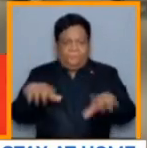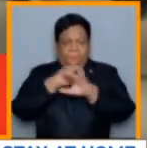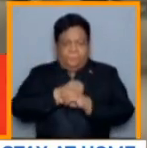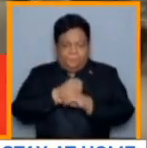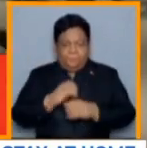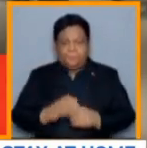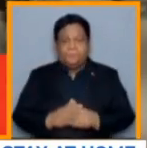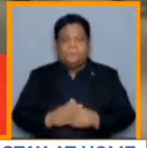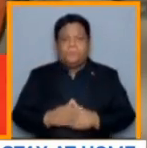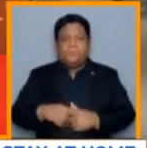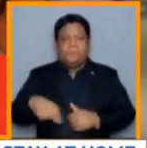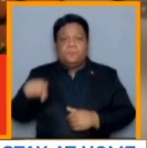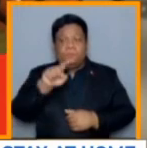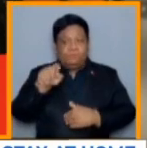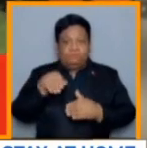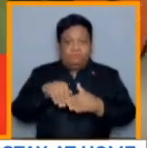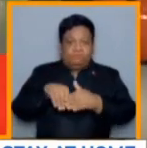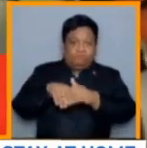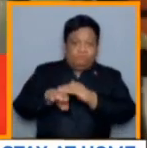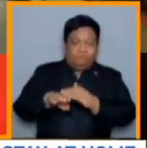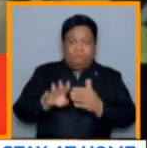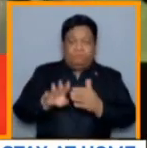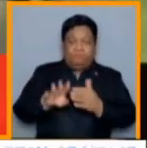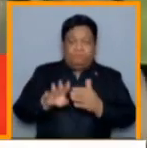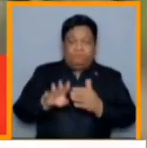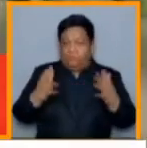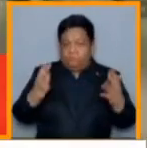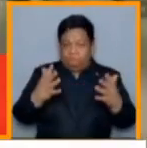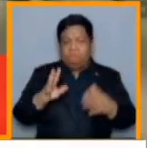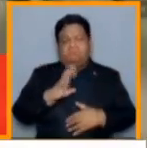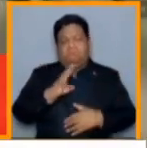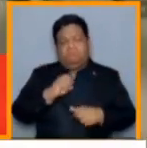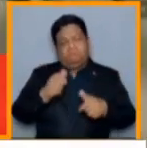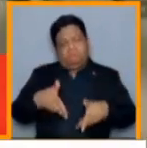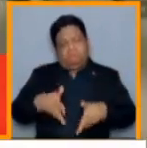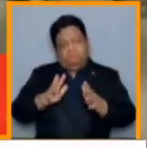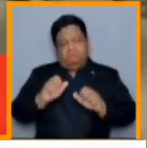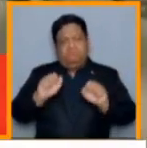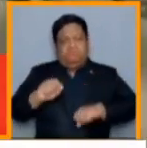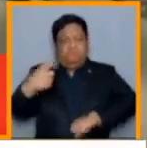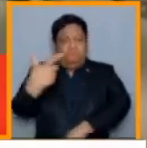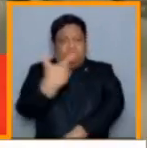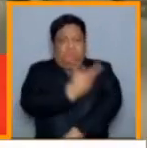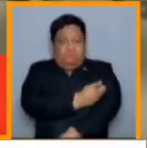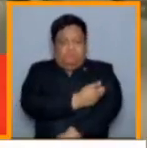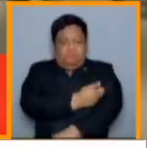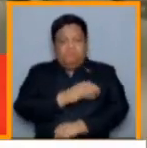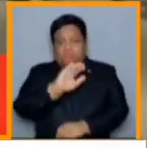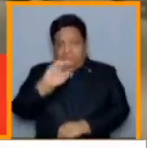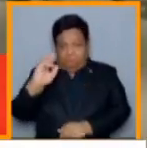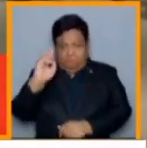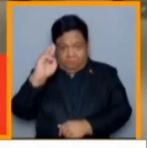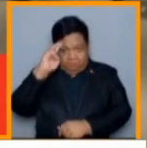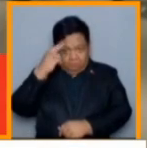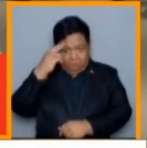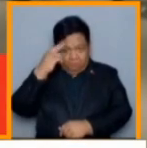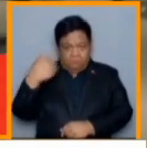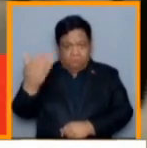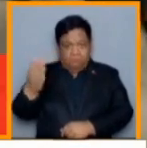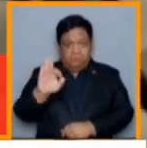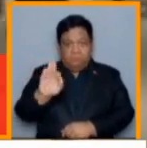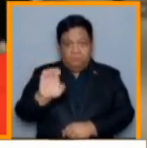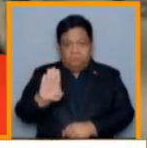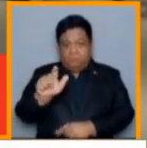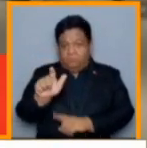mag-walk-in sa second floor gate 4 ng PITX para sa pagbabakuna. At paalala muli na sa February 26, tanging